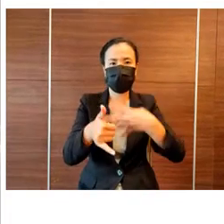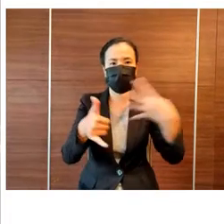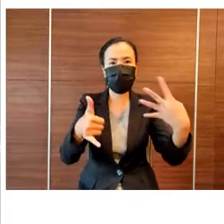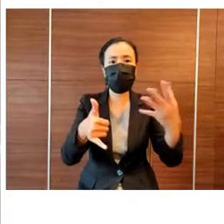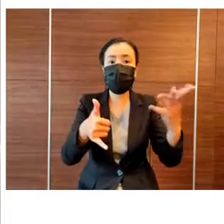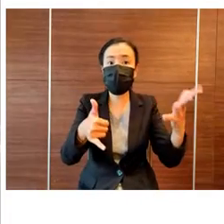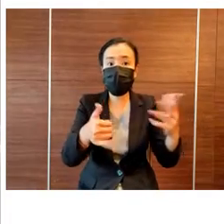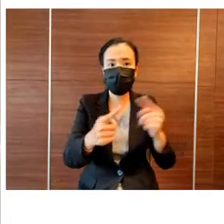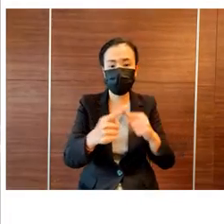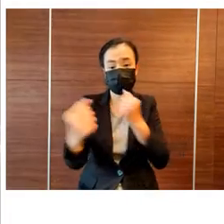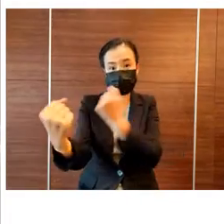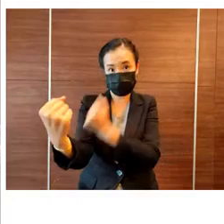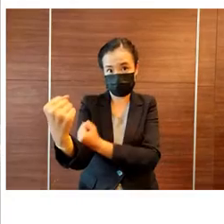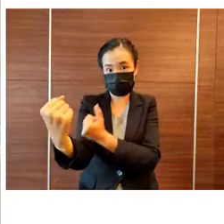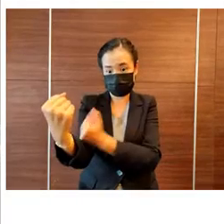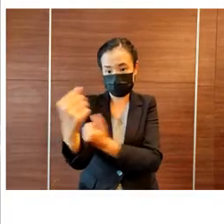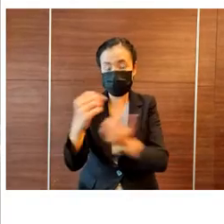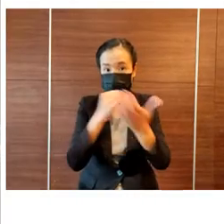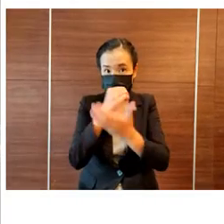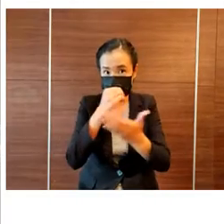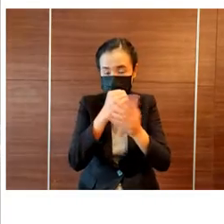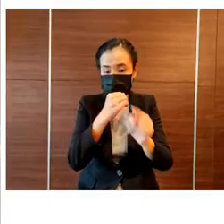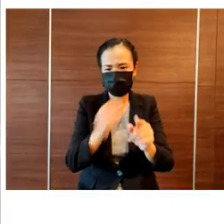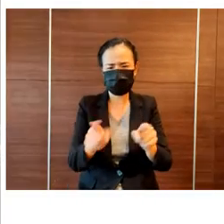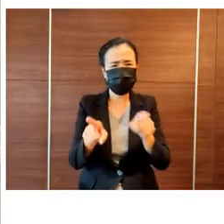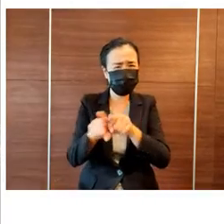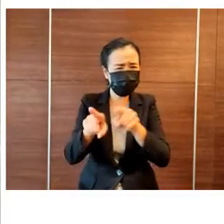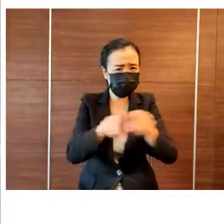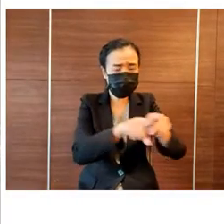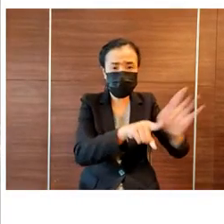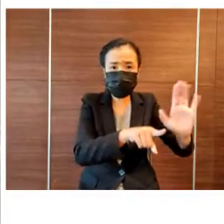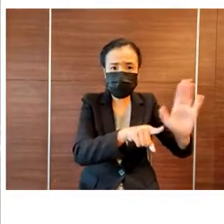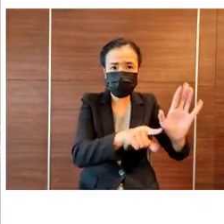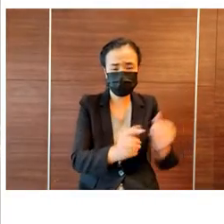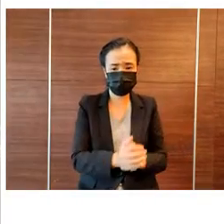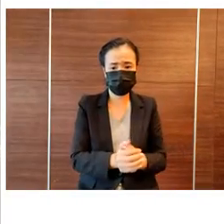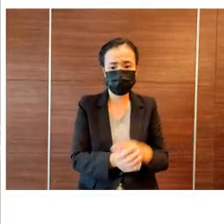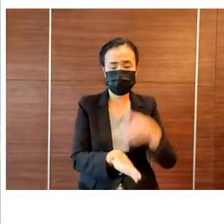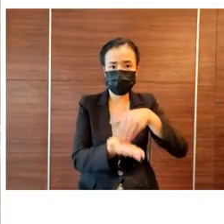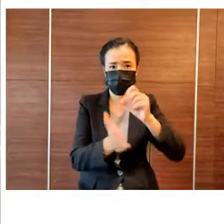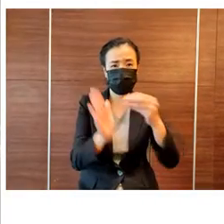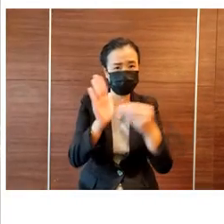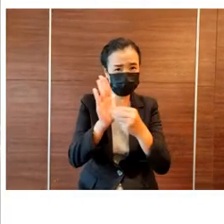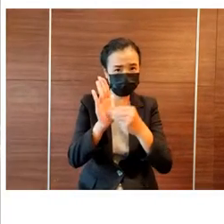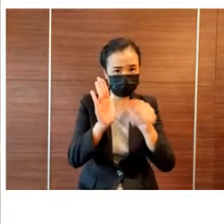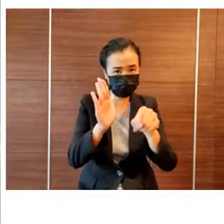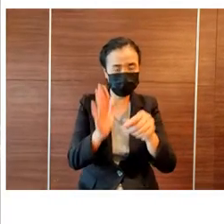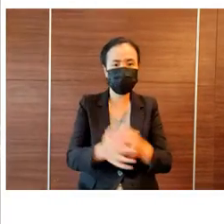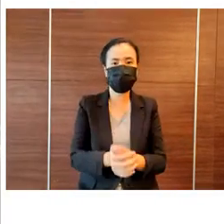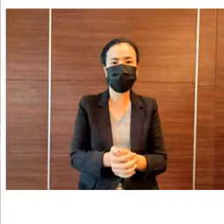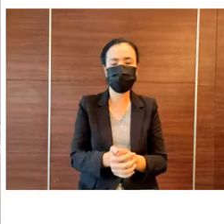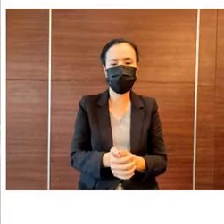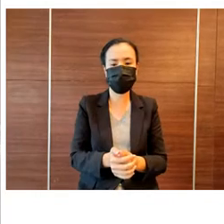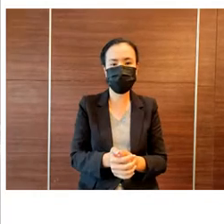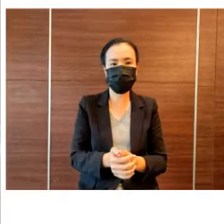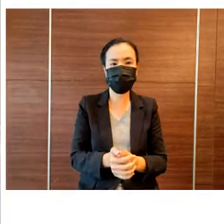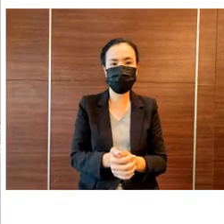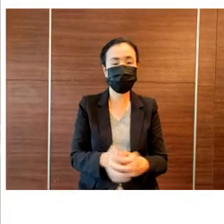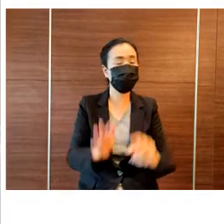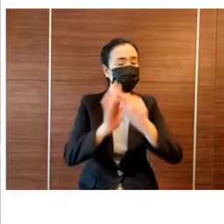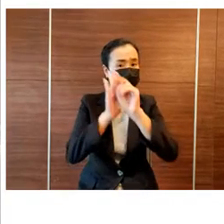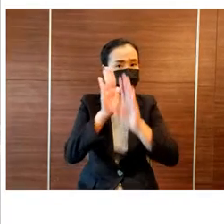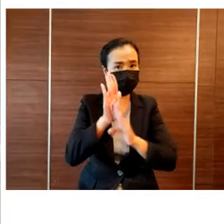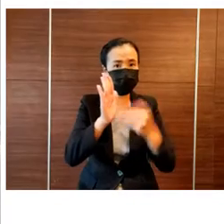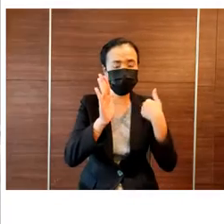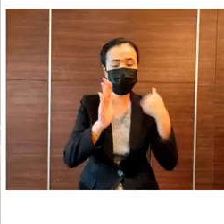างเพศที่ใช้ยานะเหมือนกันทุกที่กับที่ศูนย์นะคะเราในแนวทางในนโยบายเอง